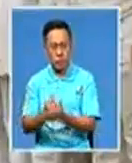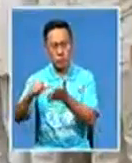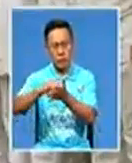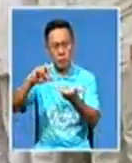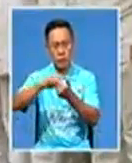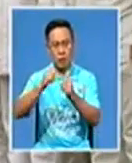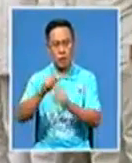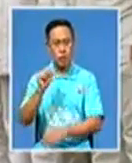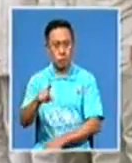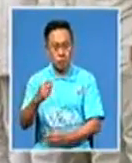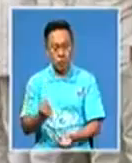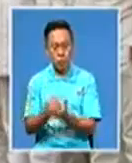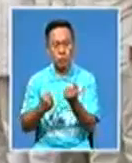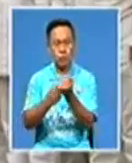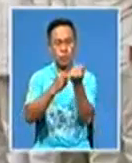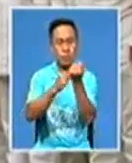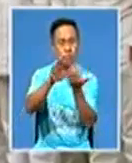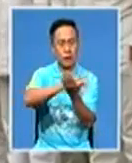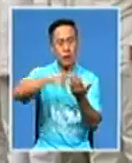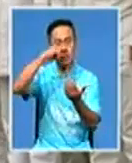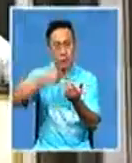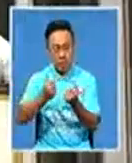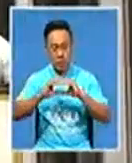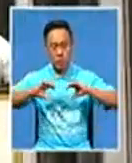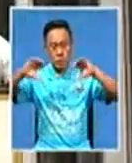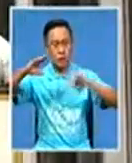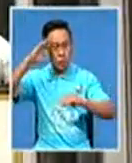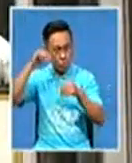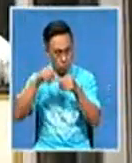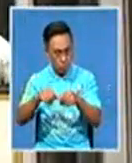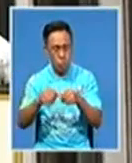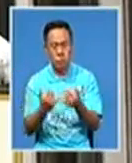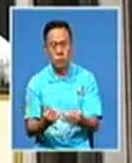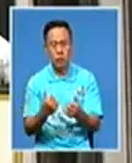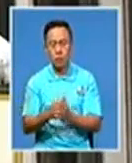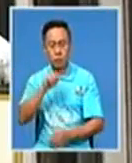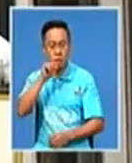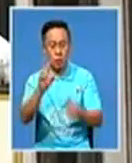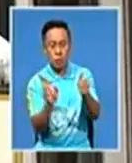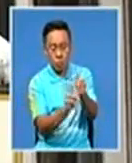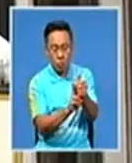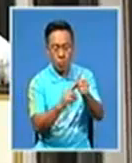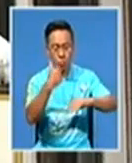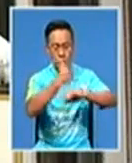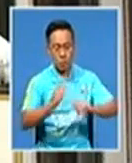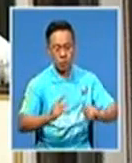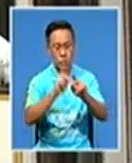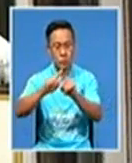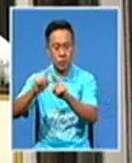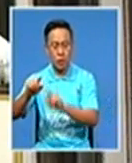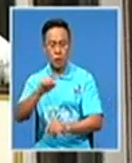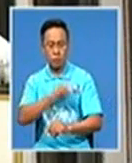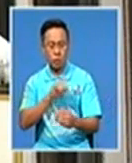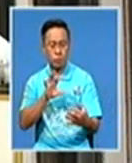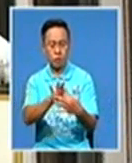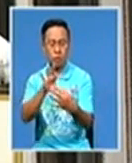ได้โดยเร็วแล้วก็เดินหน้าประเทศได้ระหว่างที่รัฐบาลนี้ยังอยู่นะครับผมได้สั่งการให้รองนายกรัฐมนตรีแล้วรัฐมนตรีที่เกี่ยวข้องไปดูกิจการของตัวเอง